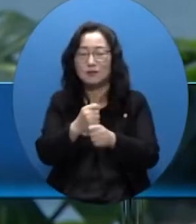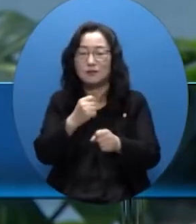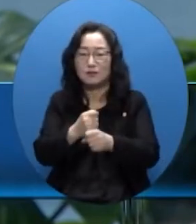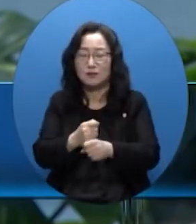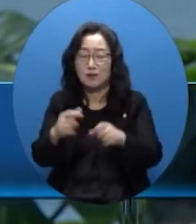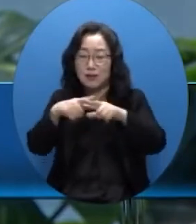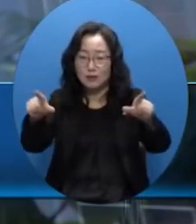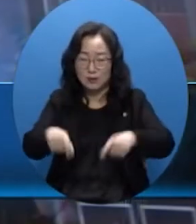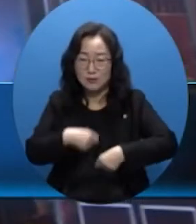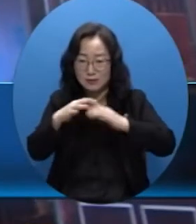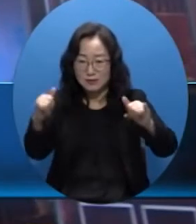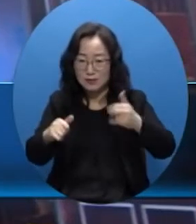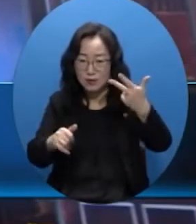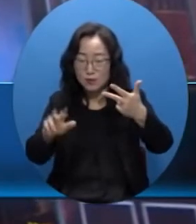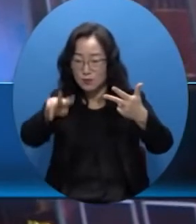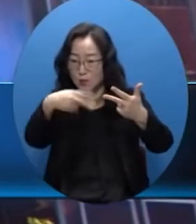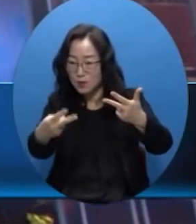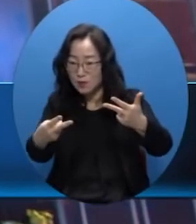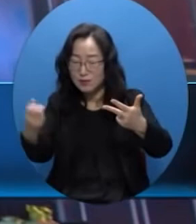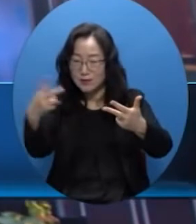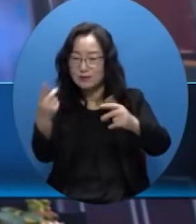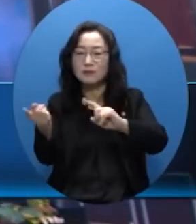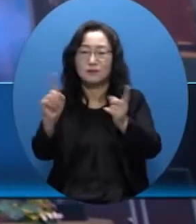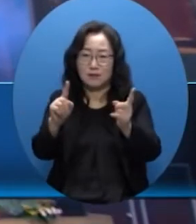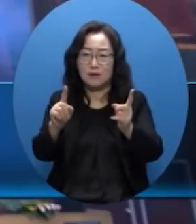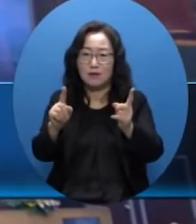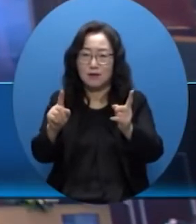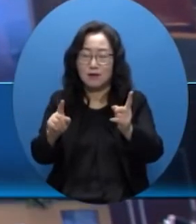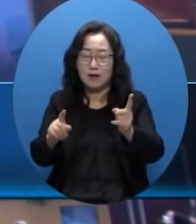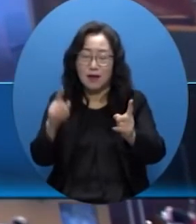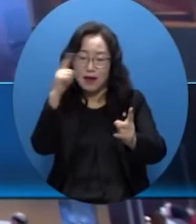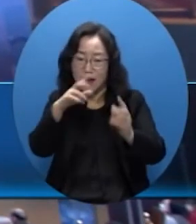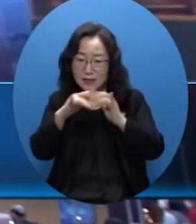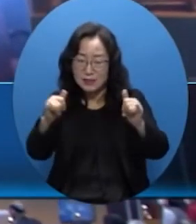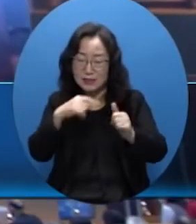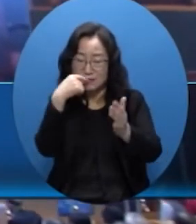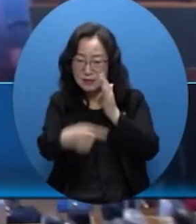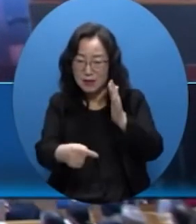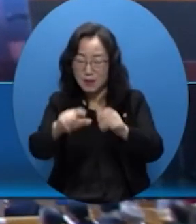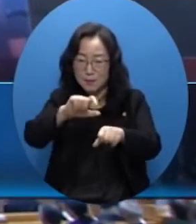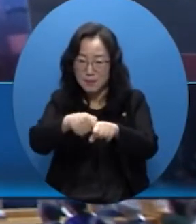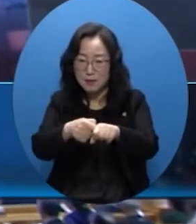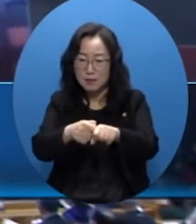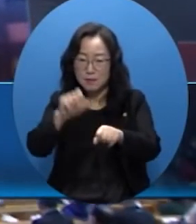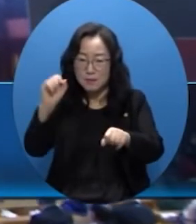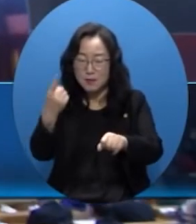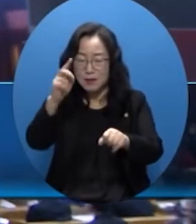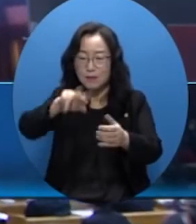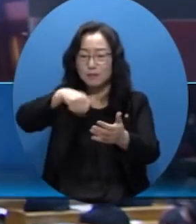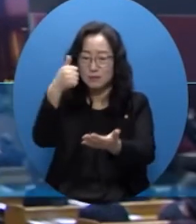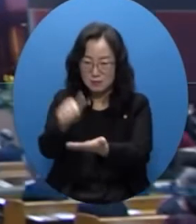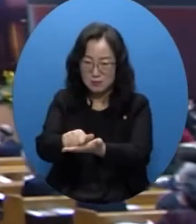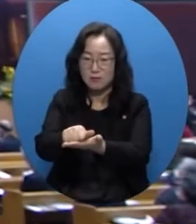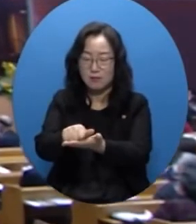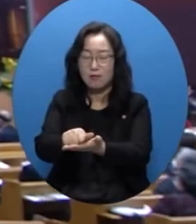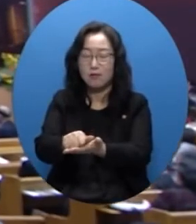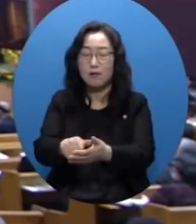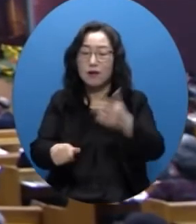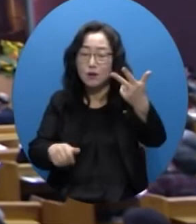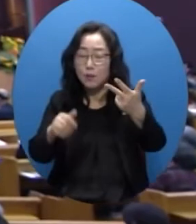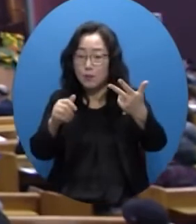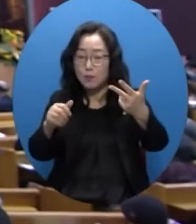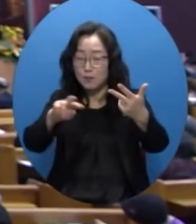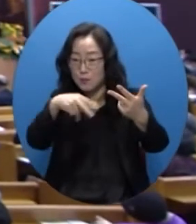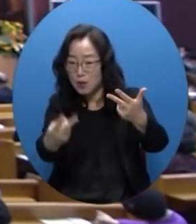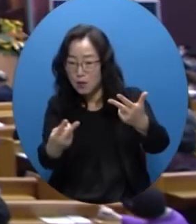대적의 는 7번 넘어질 지라도 다시 일어나 래리와 악인은 재앙으로 말며 와 엎드러져 지는 이라 1컵 번 넘어져도